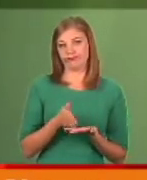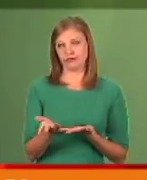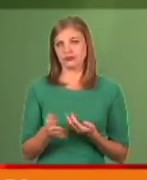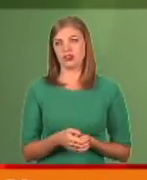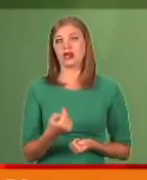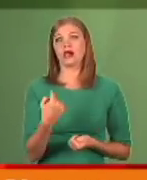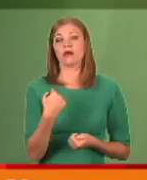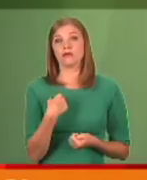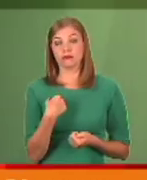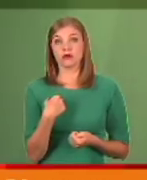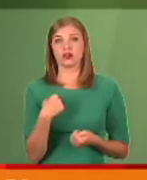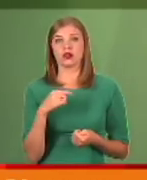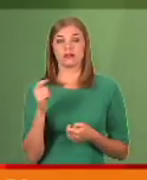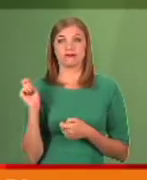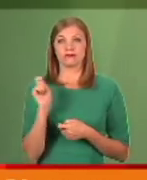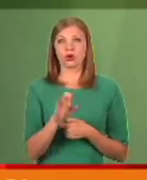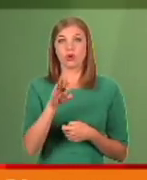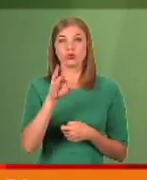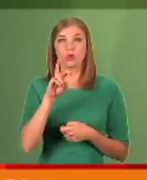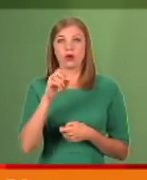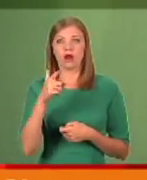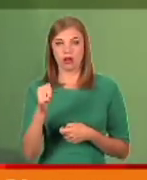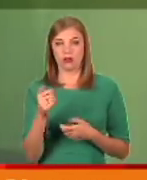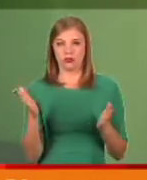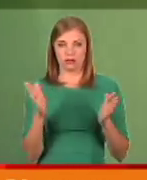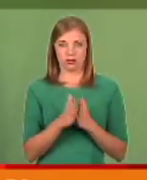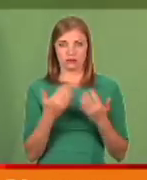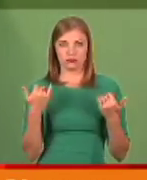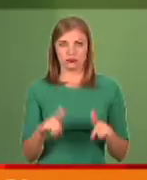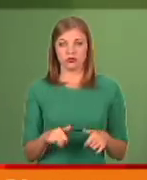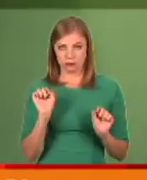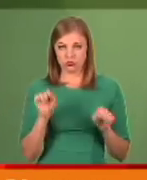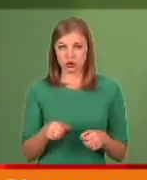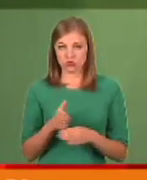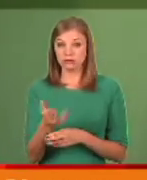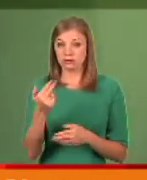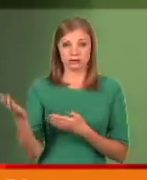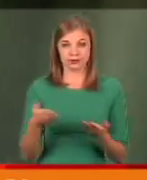Ми від Олега приїхали. Да ви що? Да. Можна вже?